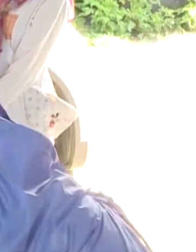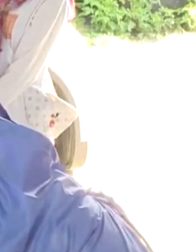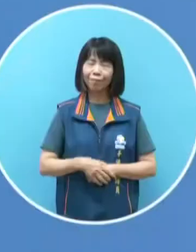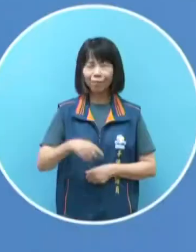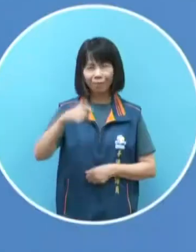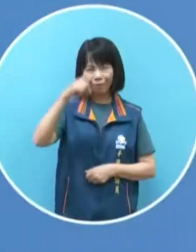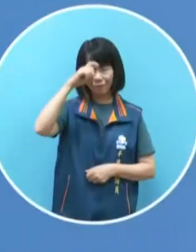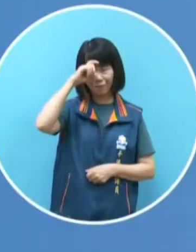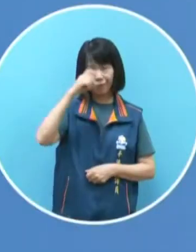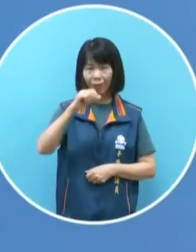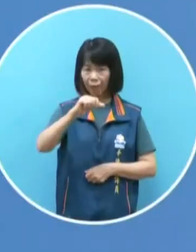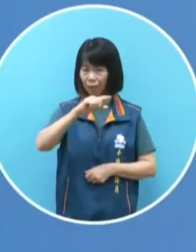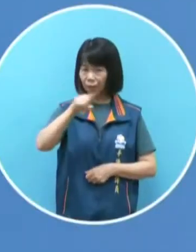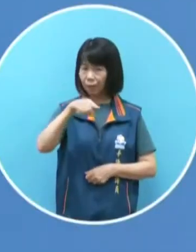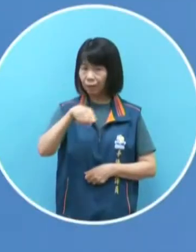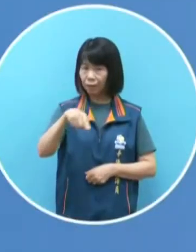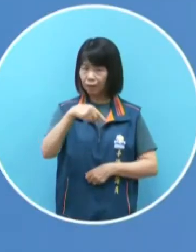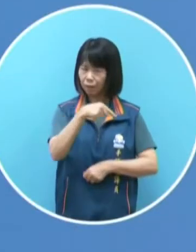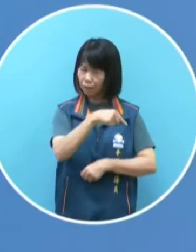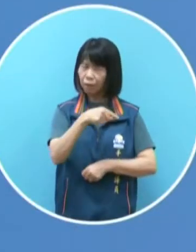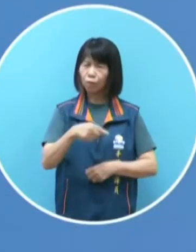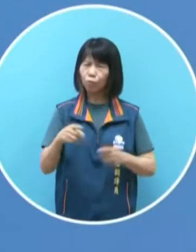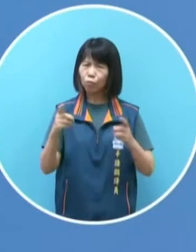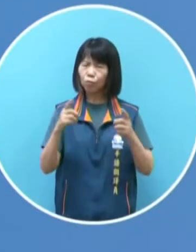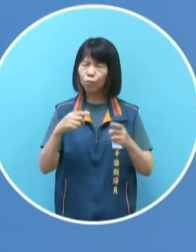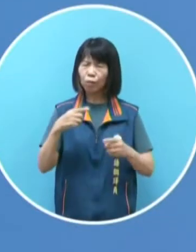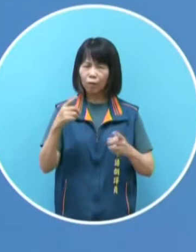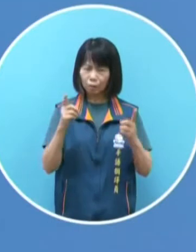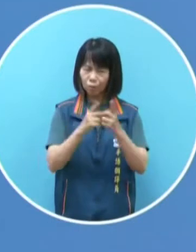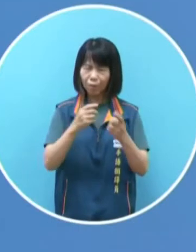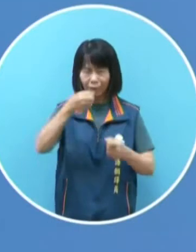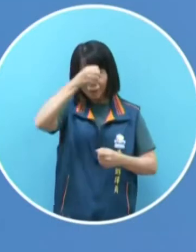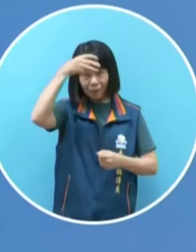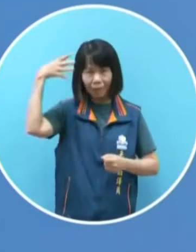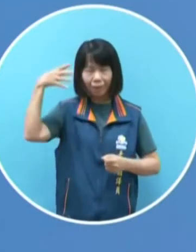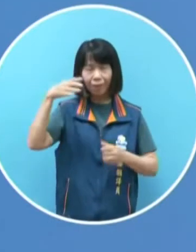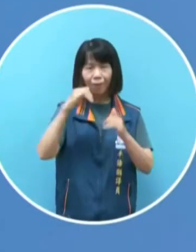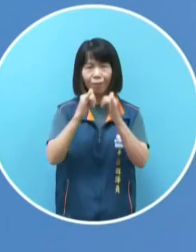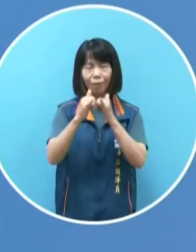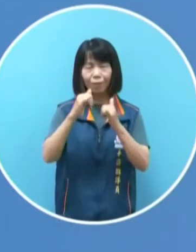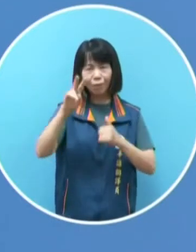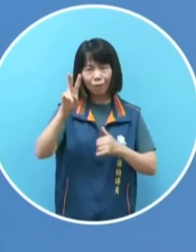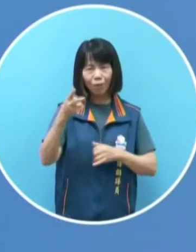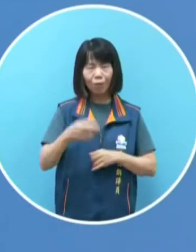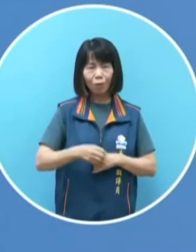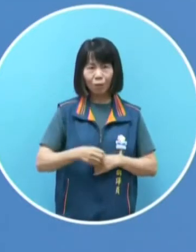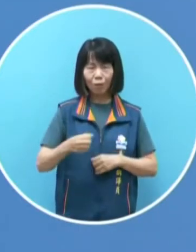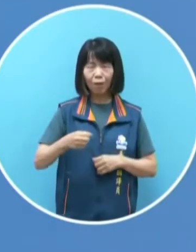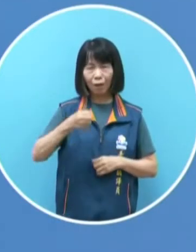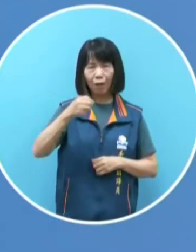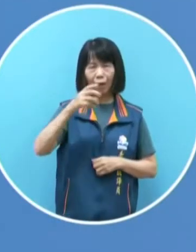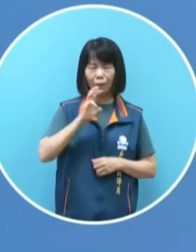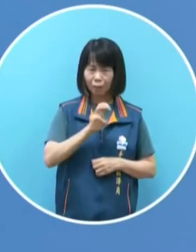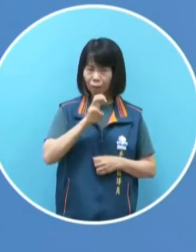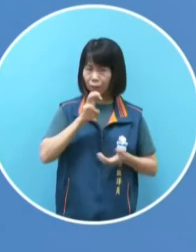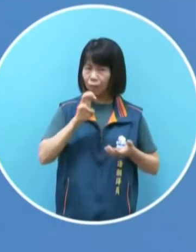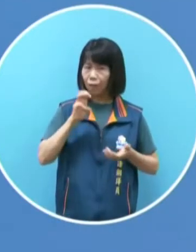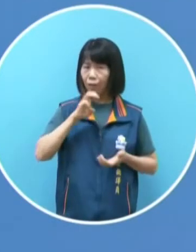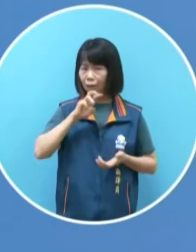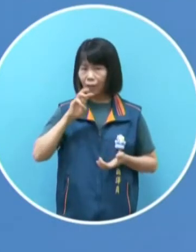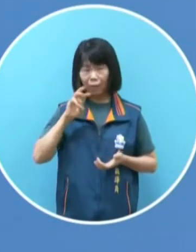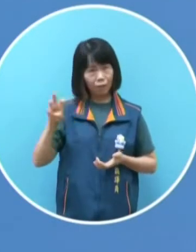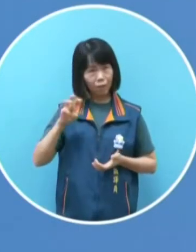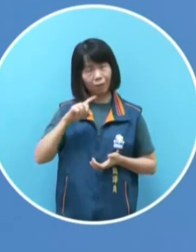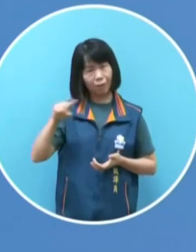疫苗 AZ 疫苗其实对于我们的年轻的或是壮年的的人来讲其